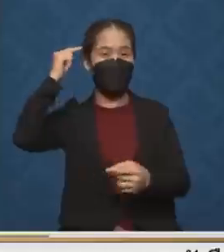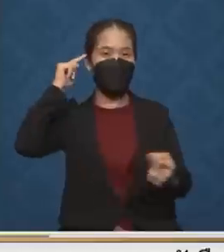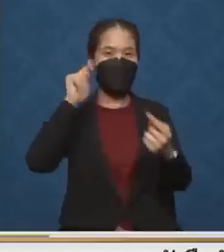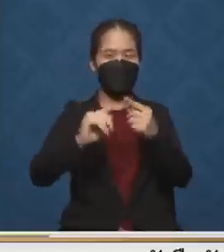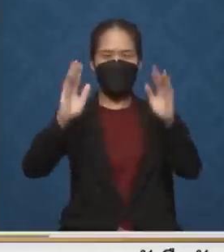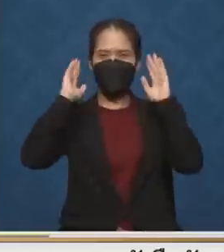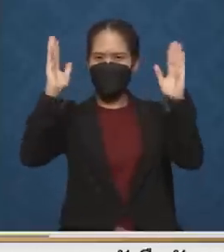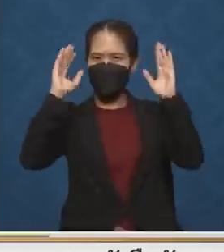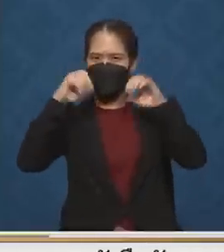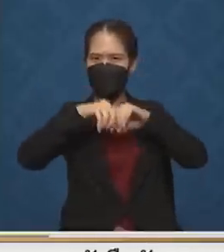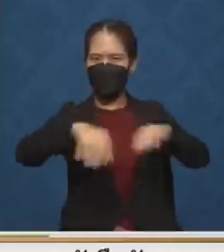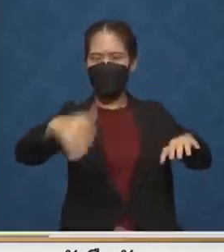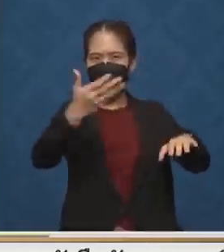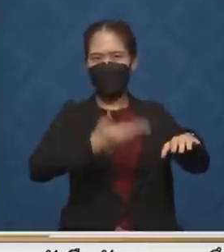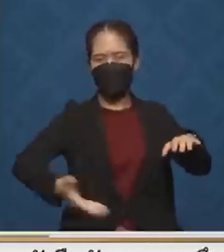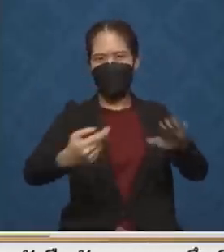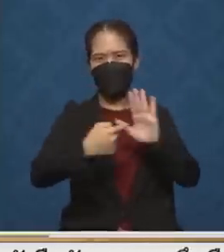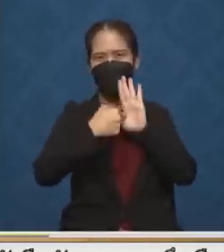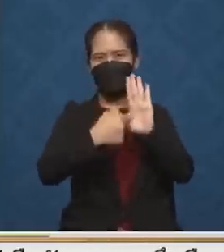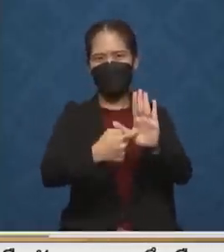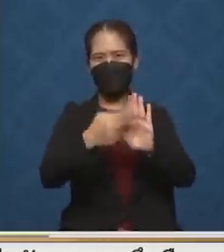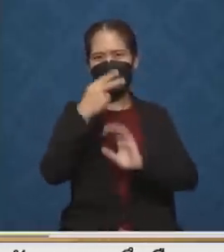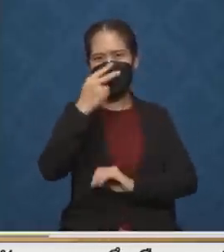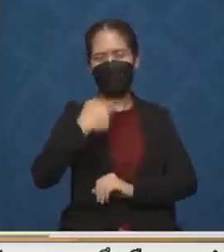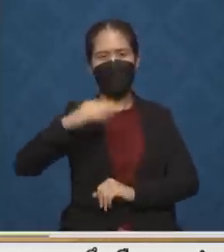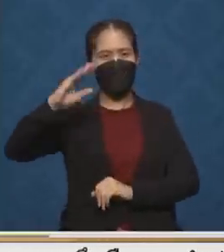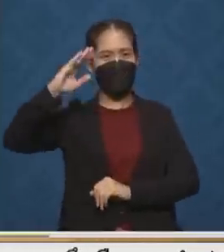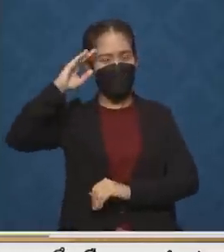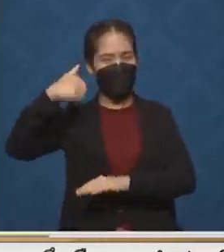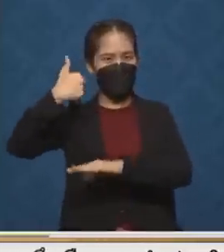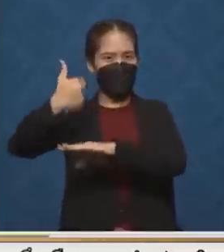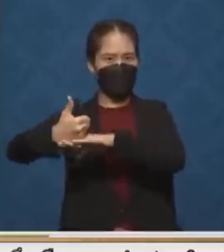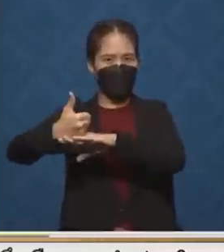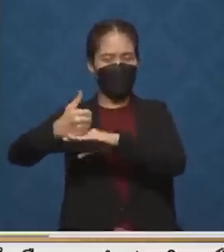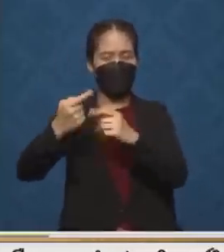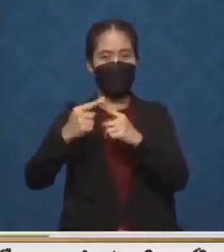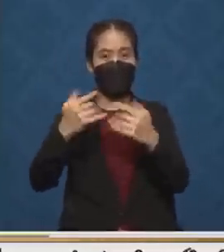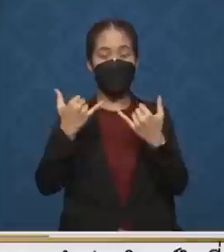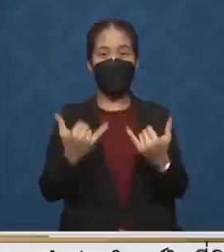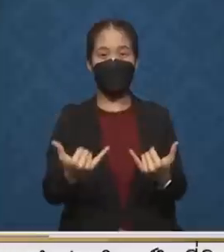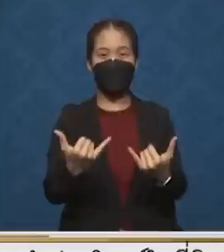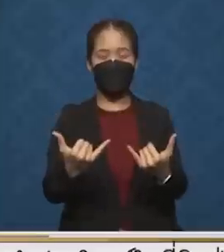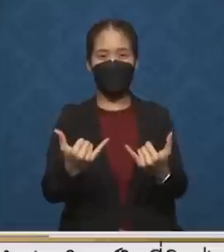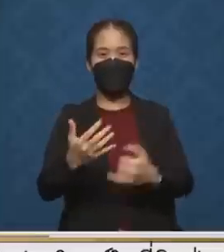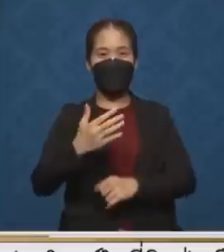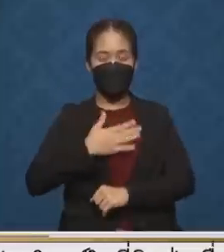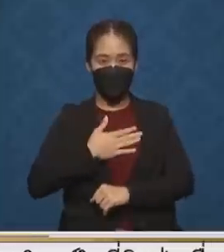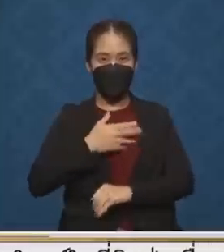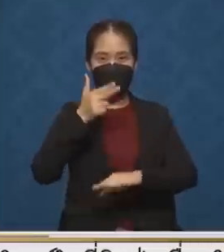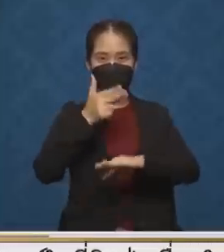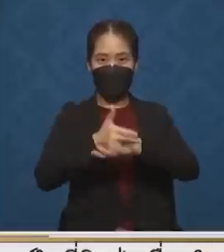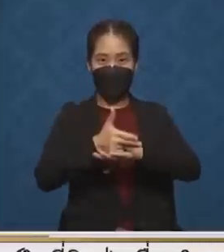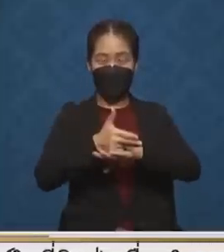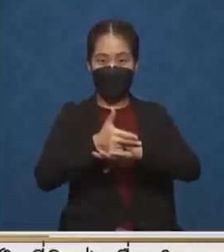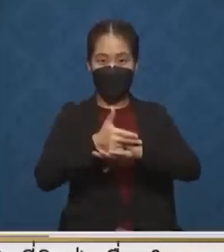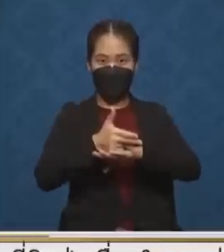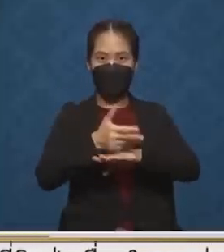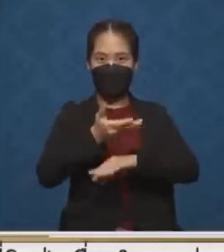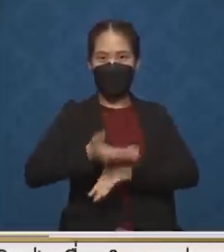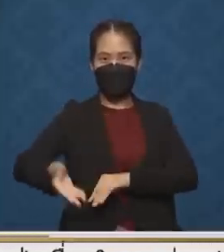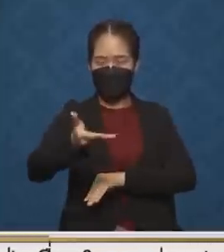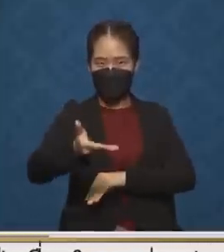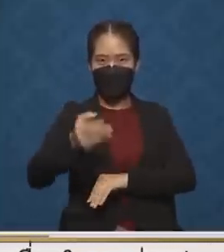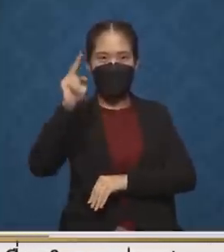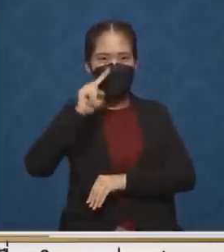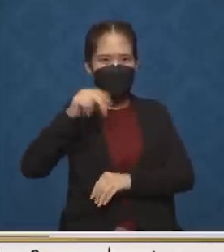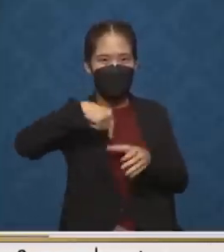าสัมภัณ์ และนามเสนอ ให้กับผปคัแชาของเขาแต่วันนี้ผมจะนําคลปวีดีโอนี้ ที่ใช้กในองค